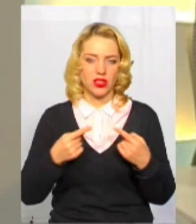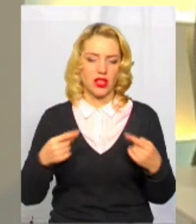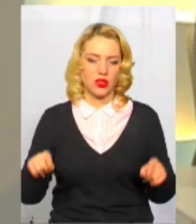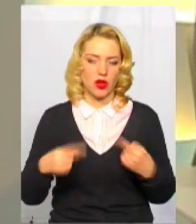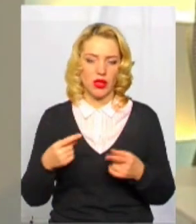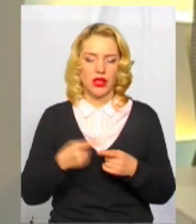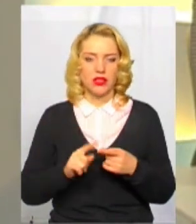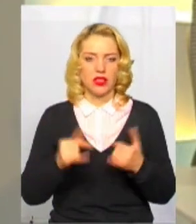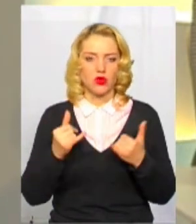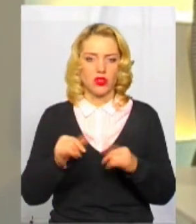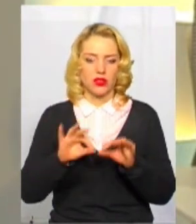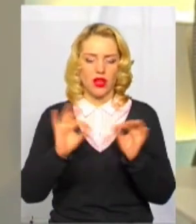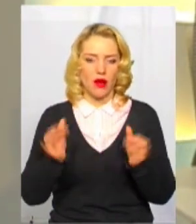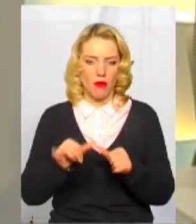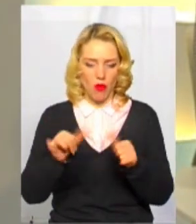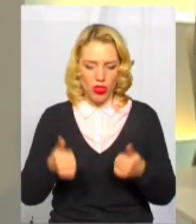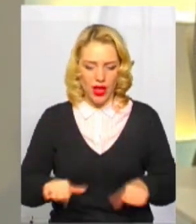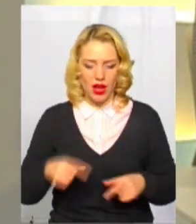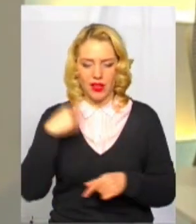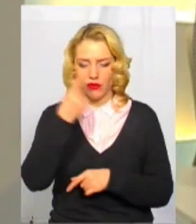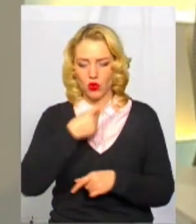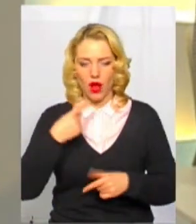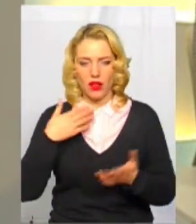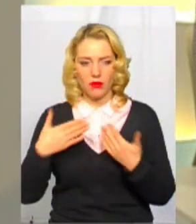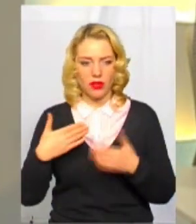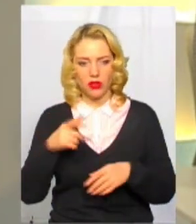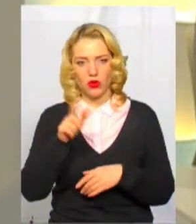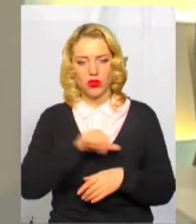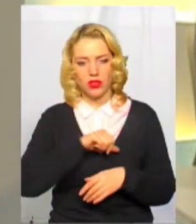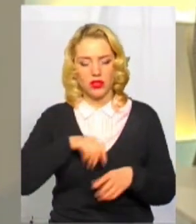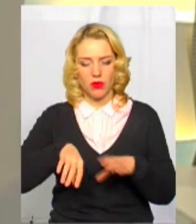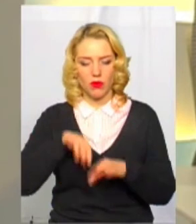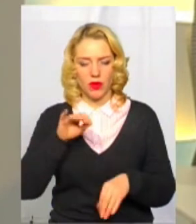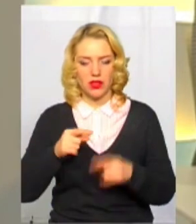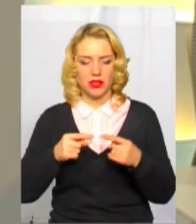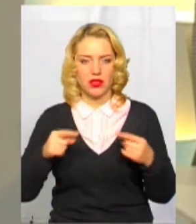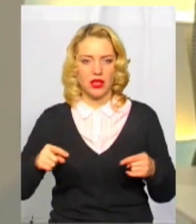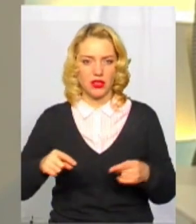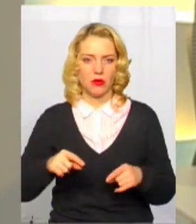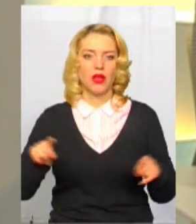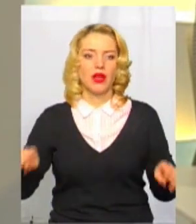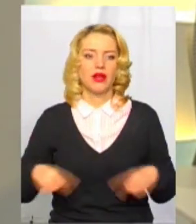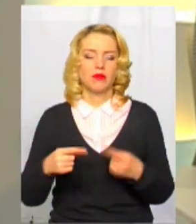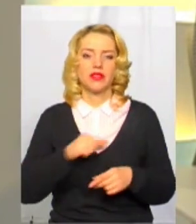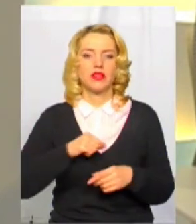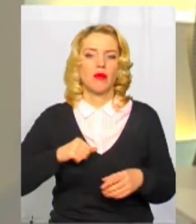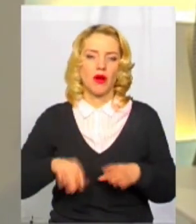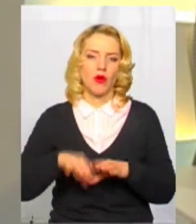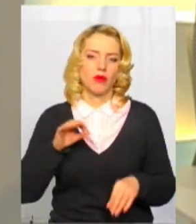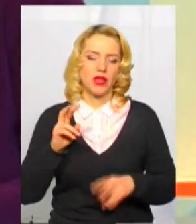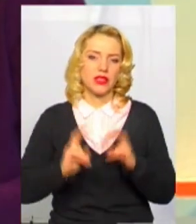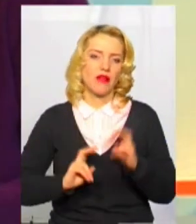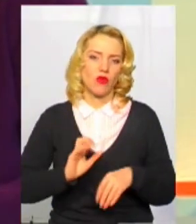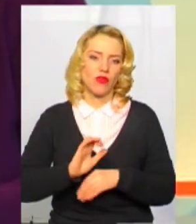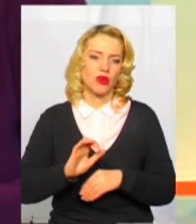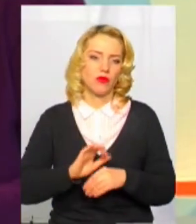це є сучасні моделі, це є індивідуальний підхід. Людина сама обирає засоб реабілітації, сама вибирає